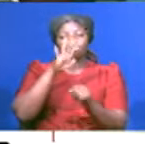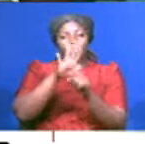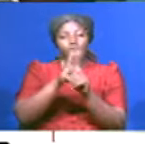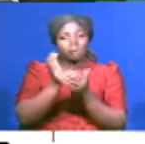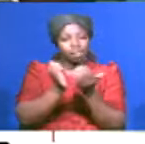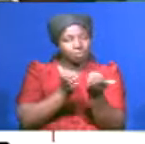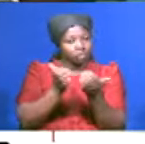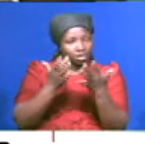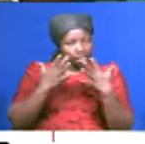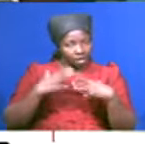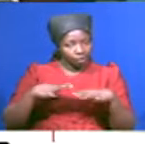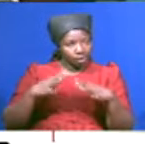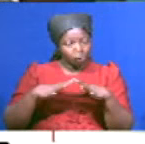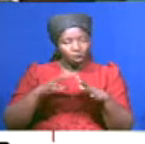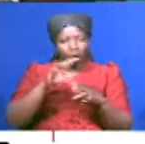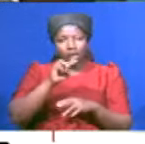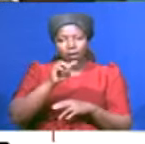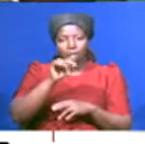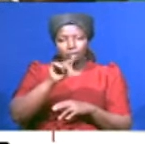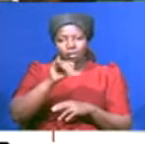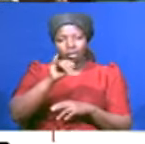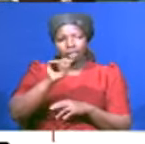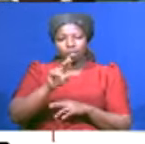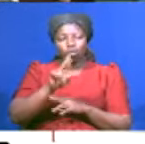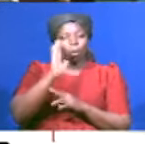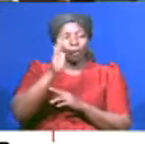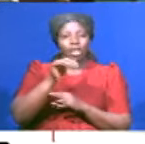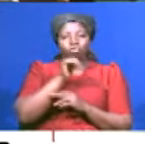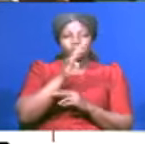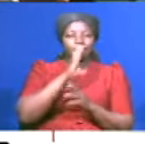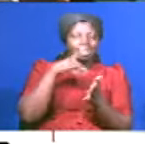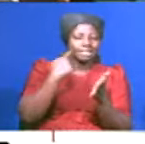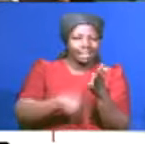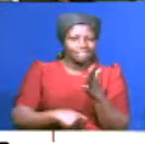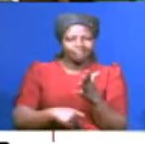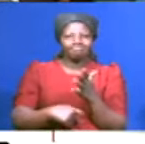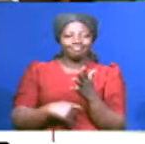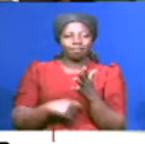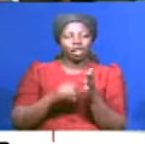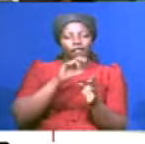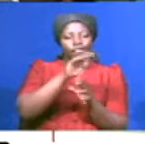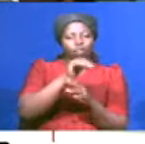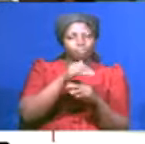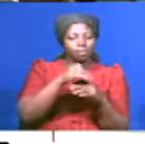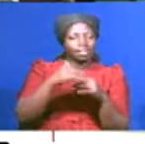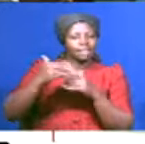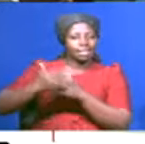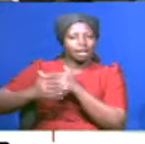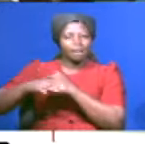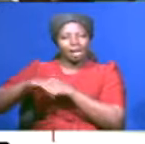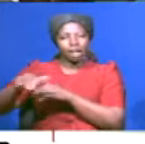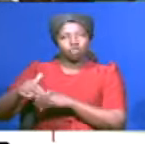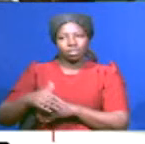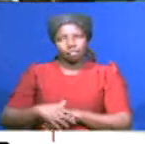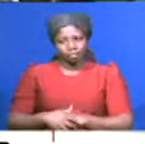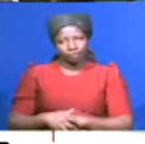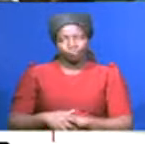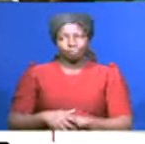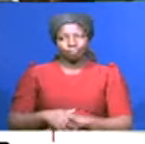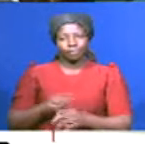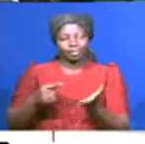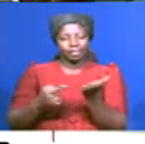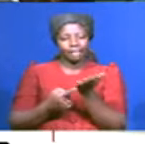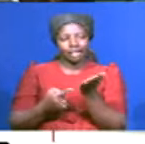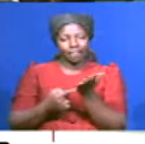Mtito Andei kwamba hawatatozwa kodi na makarani wa mapato kutoka kaunti jirani ya Taita Taveta. Hakikisho hilo linajiri